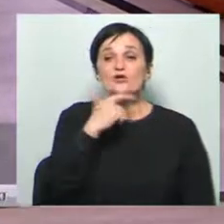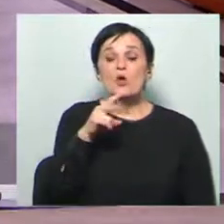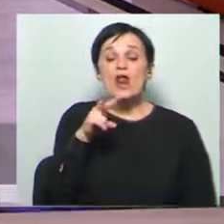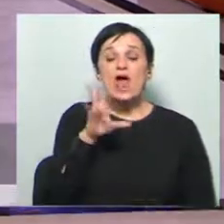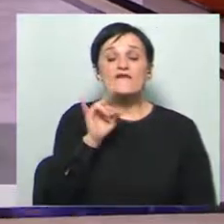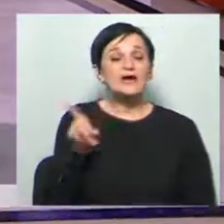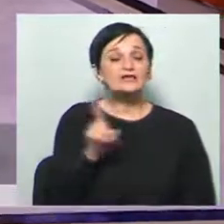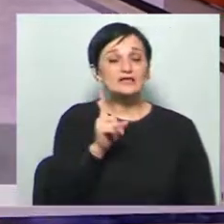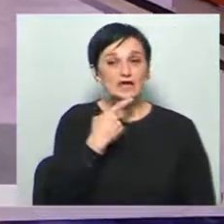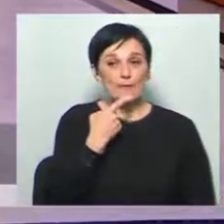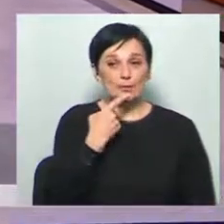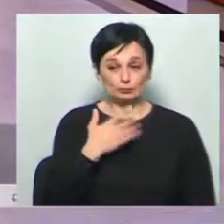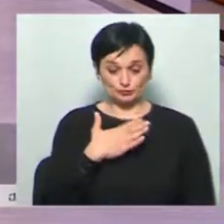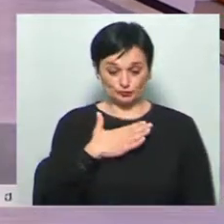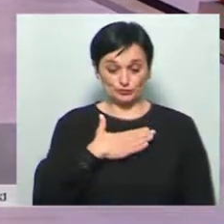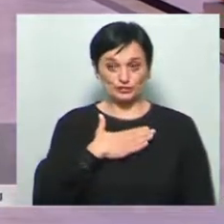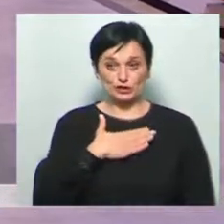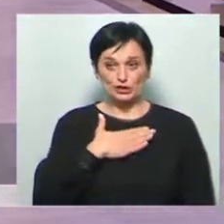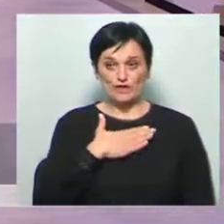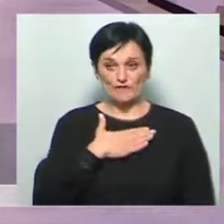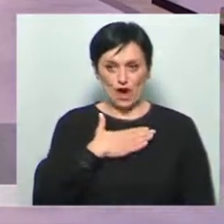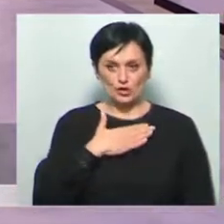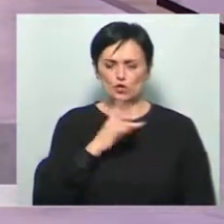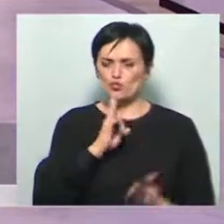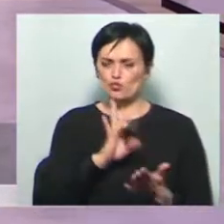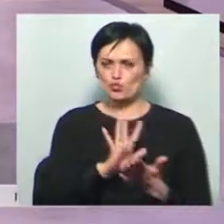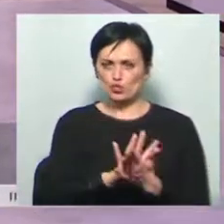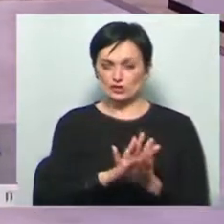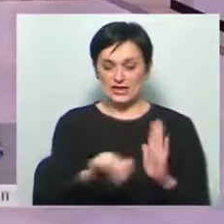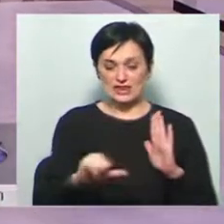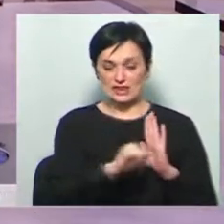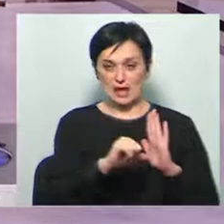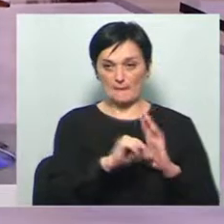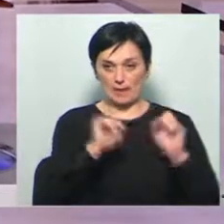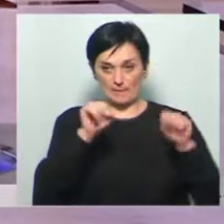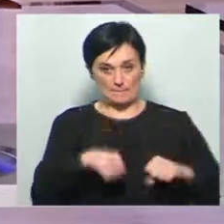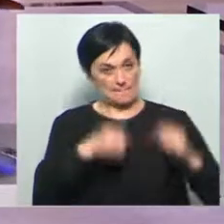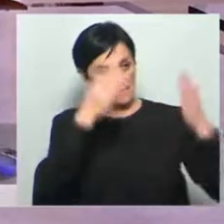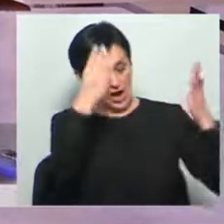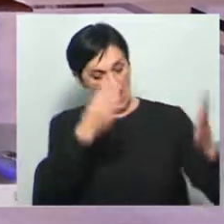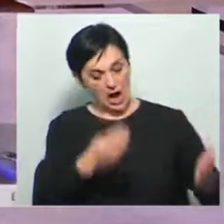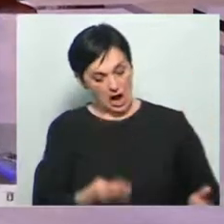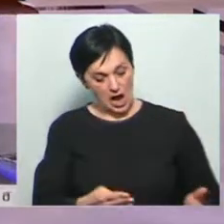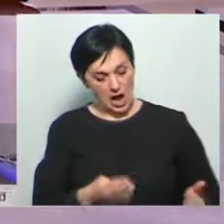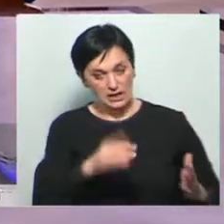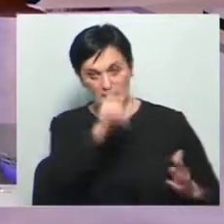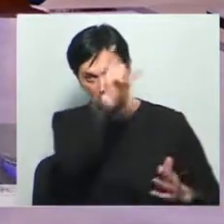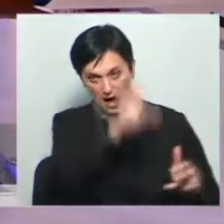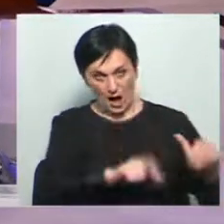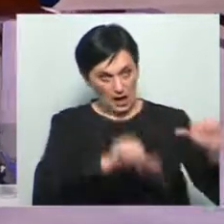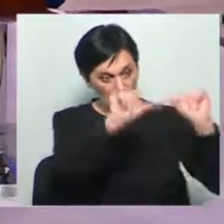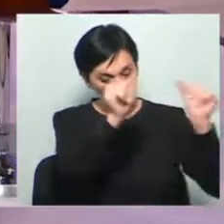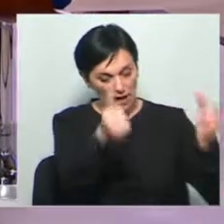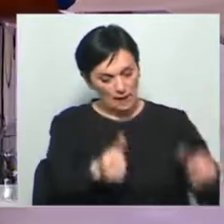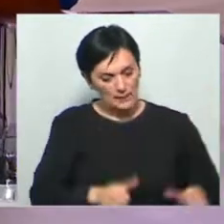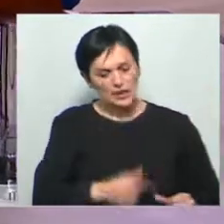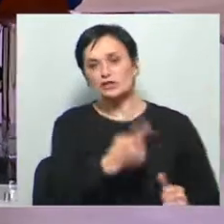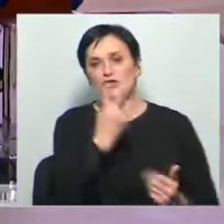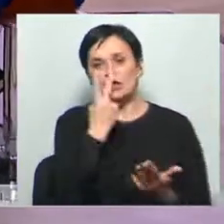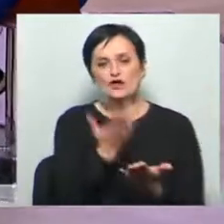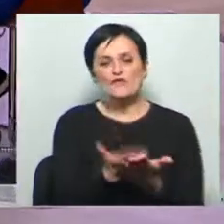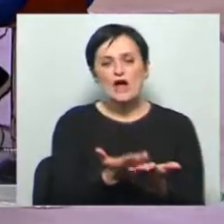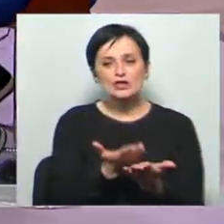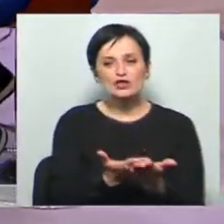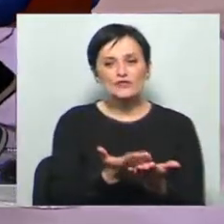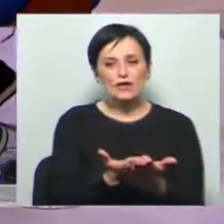ლევანი. ჩვენს სტუდიაში მუდმივად არის ხოლმე დამხმარე საშუალება, მულაჟი, რომელიც გვაჩვენებს, რამდენად